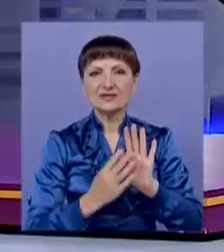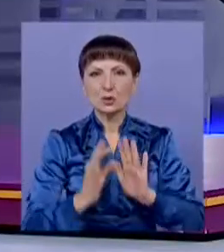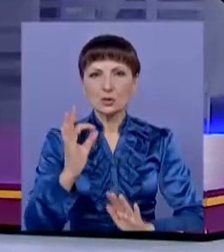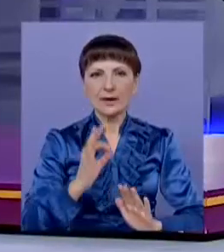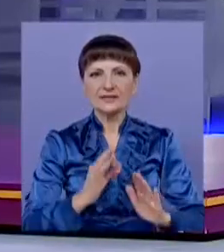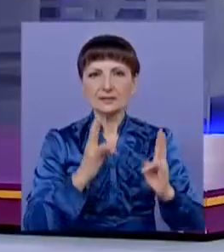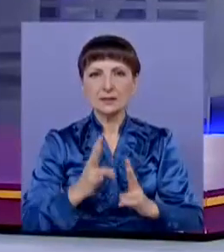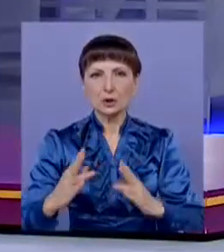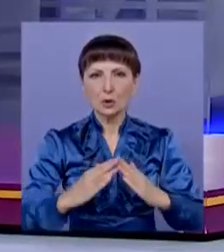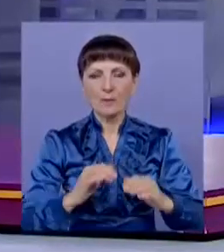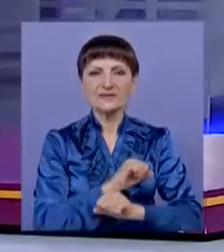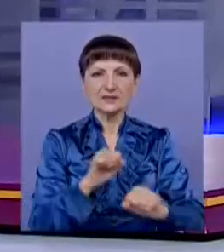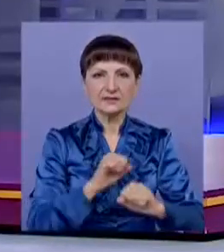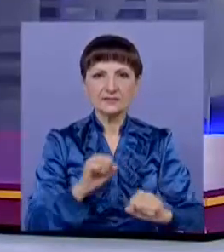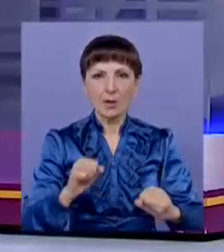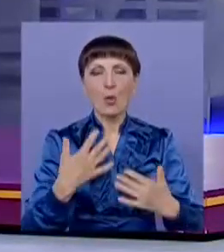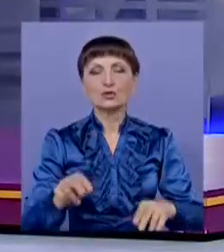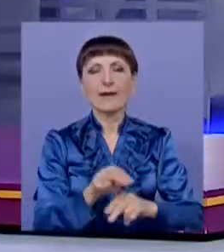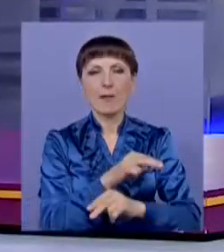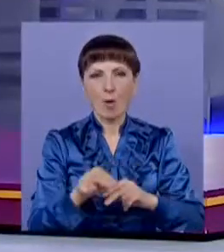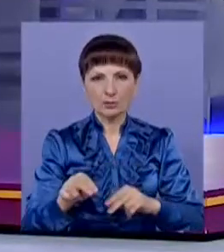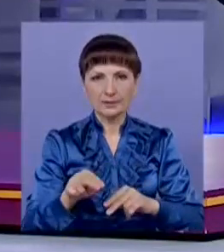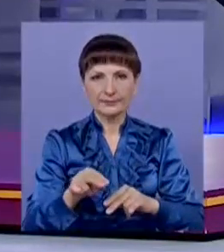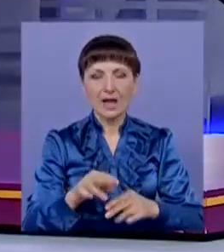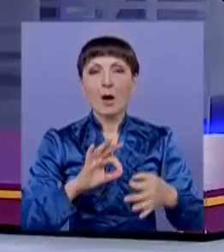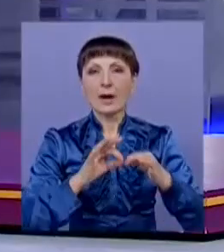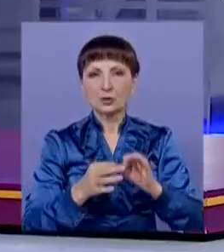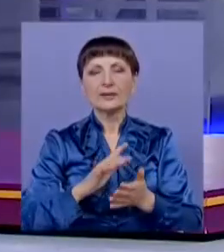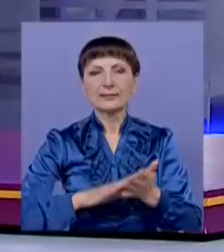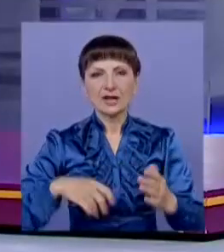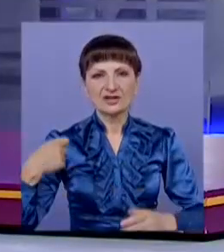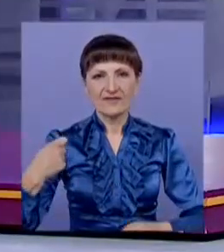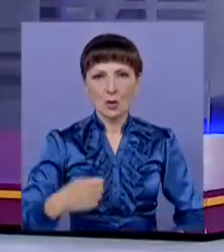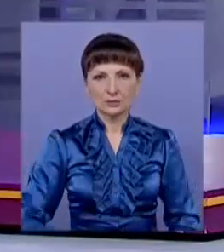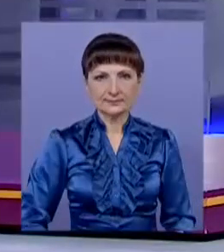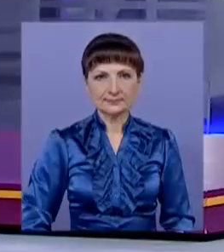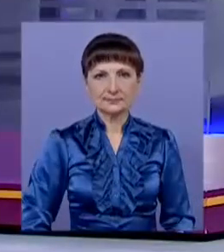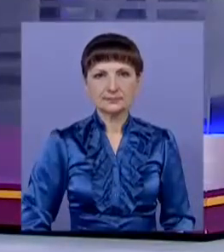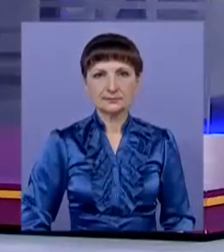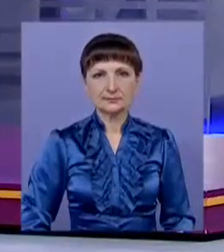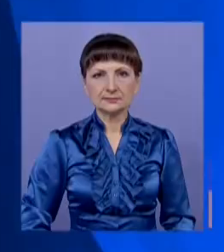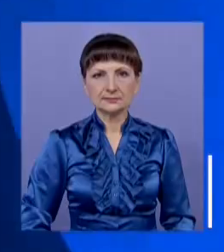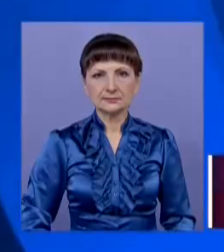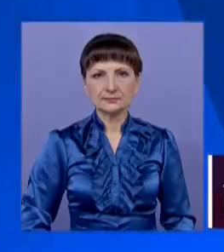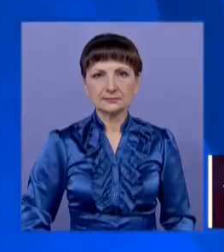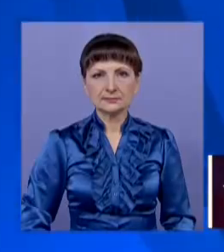90% пострадавших от разрыва снарядов домов отремонтированы. Подробности в материале Эльзата Акчурина.